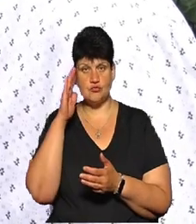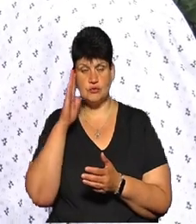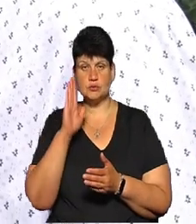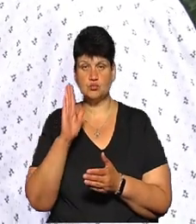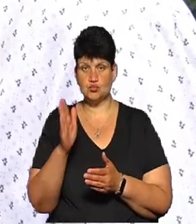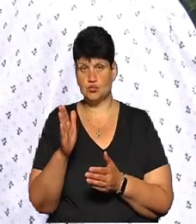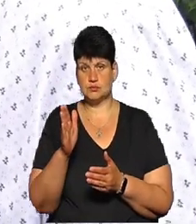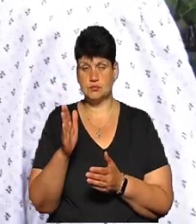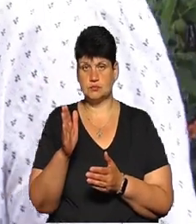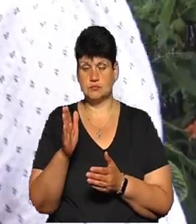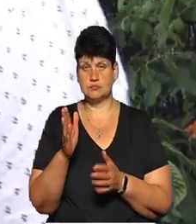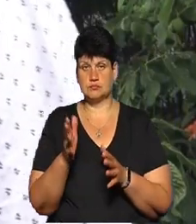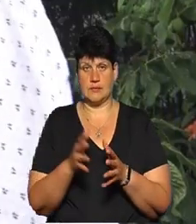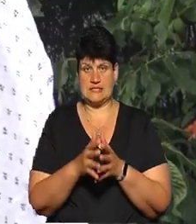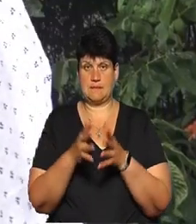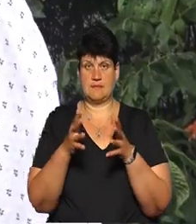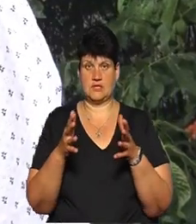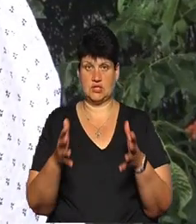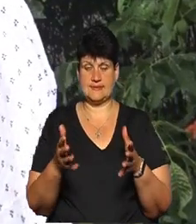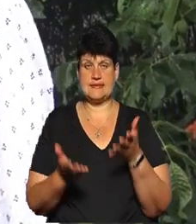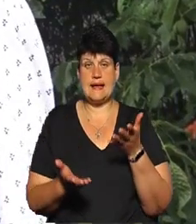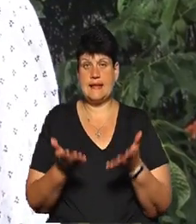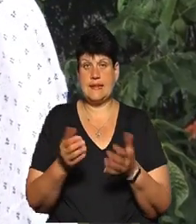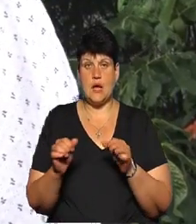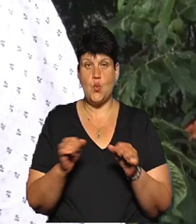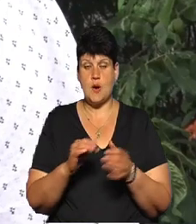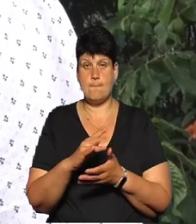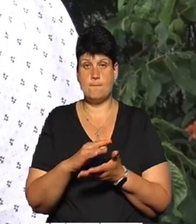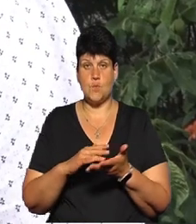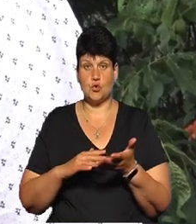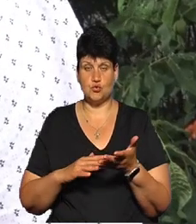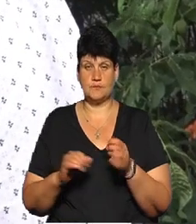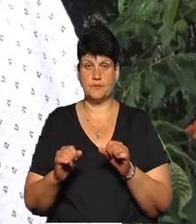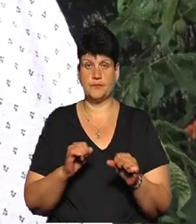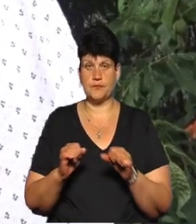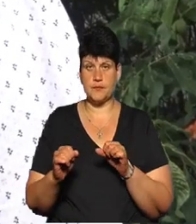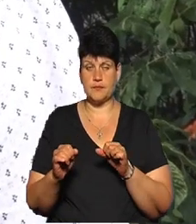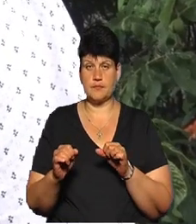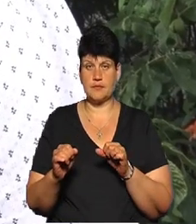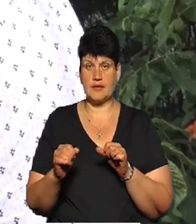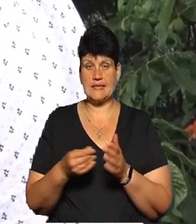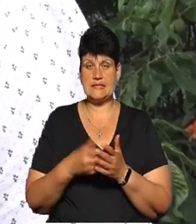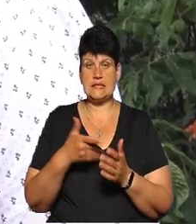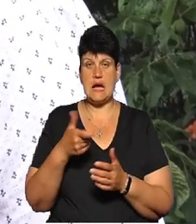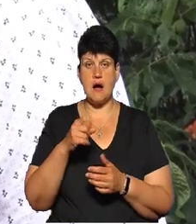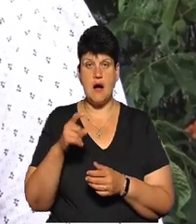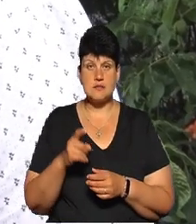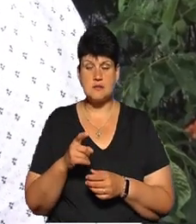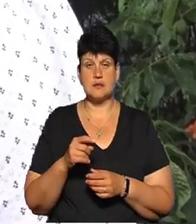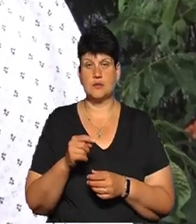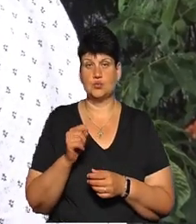була збільшитись. Але уряд продовжив державне регулювання цін на газ. І таким